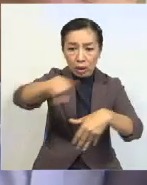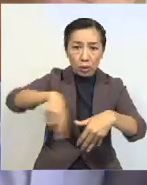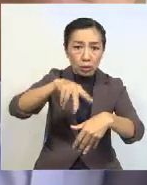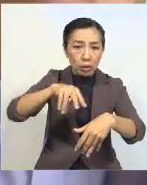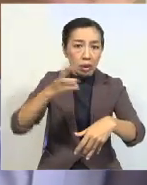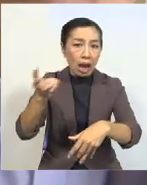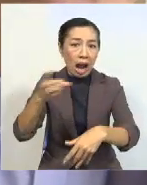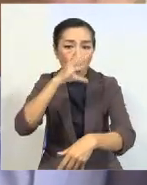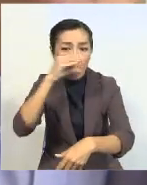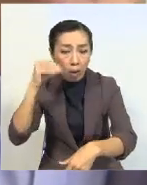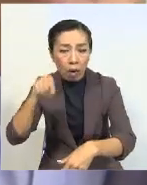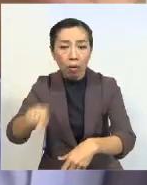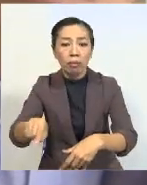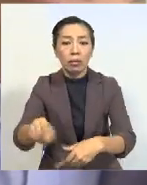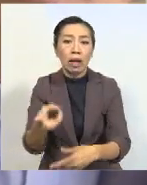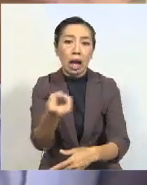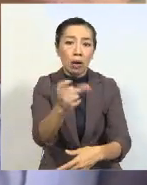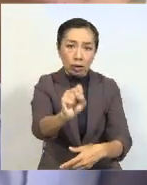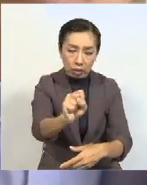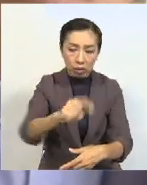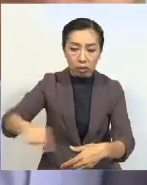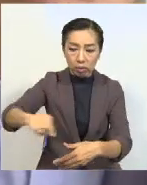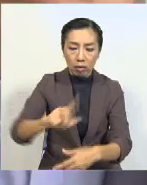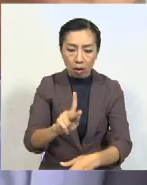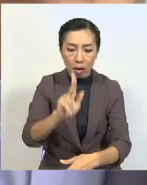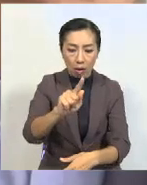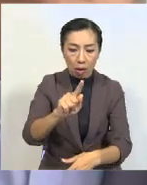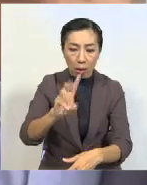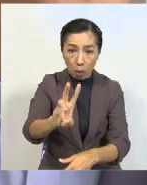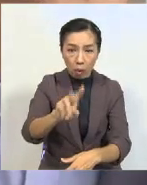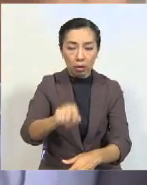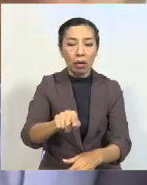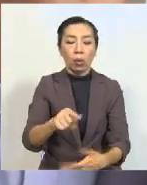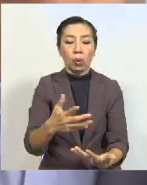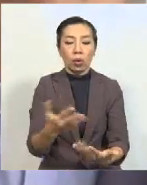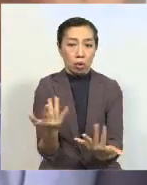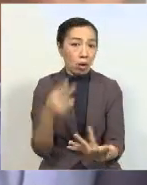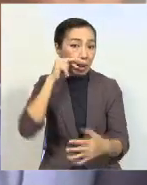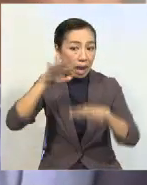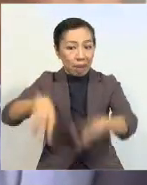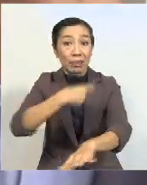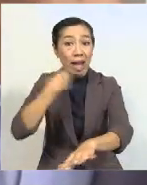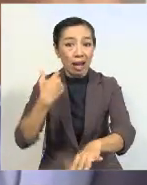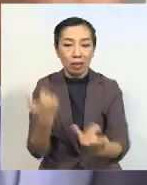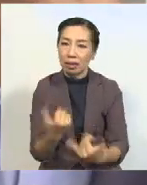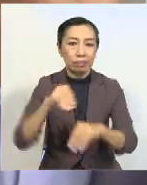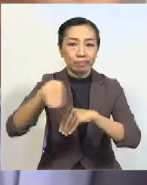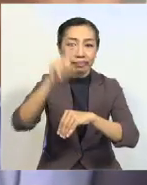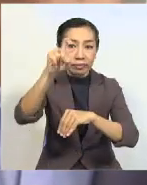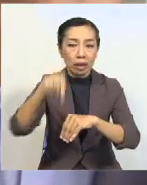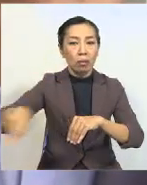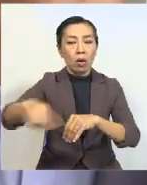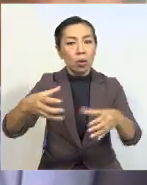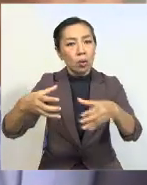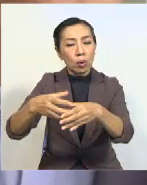ลุ่มข้าวหอมมะลิหรือกลุ่มข้าวเหนียวกข6ส่วนเนี้ยหลังน้ำลดเนี่ยยังไม่สามารถปลูกได้นะครับเนื่องจากกลุ่มนี้เป็น